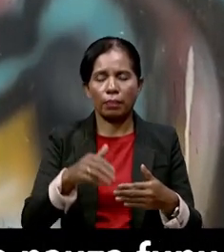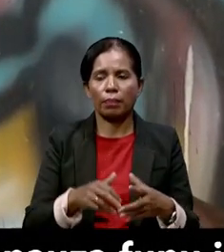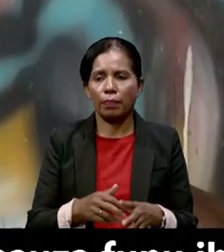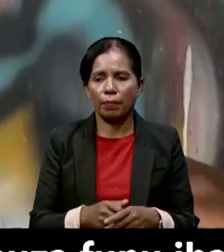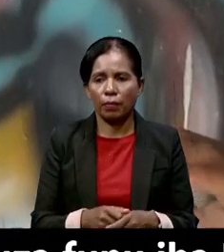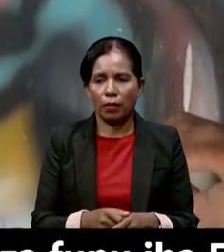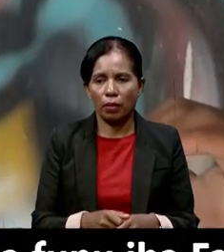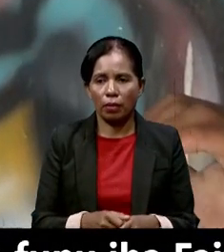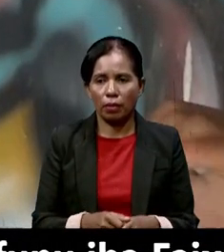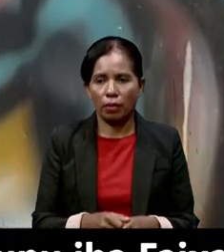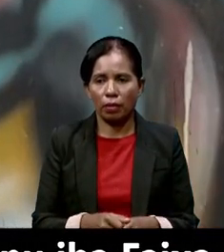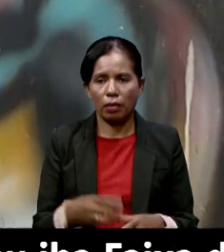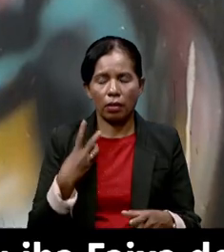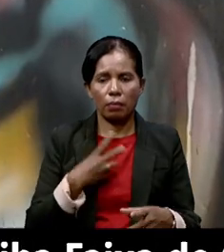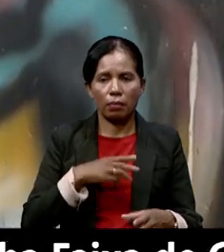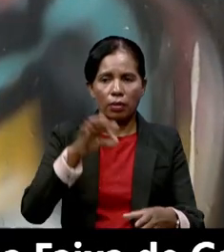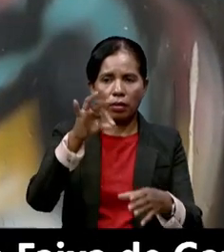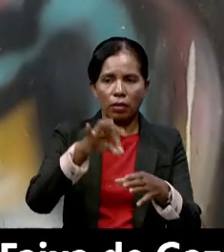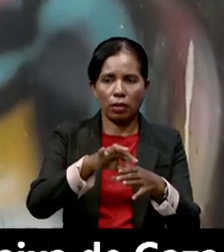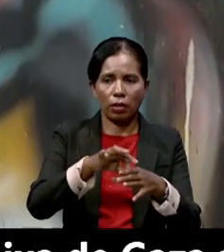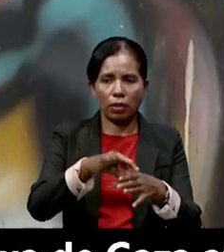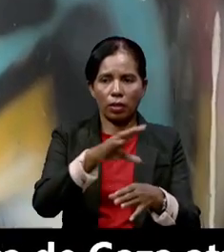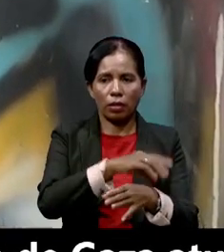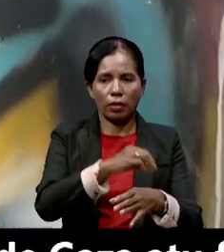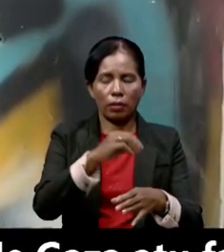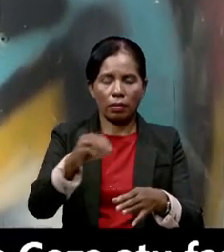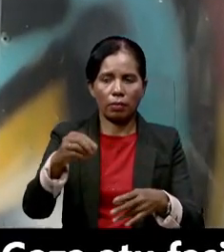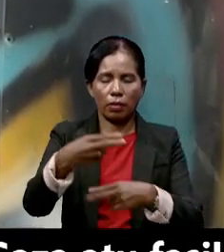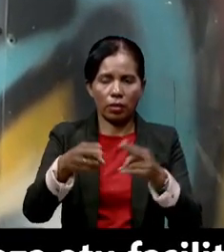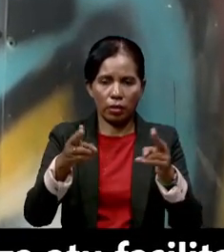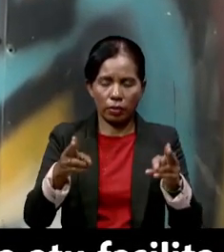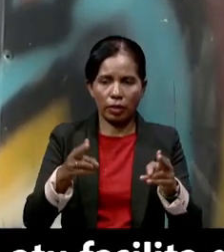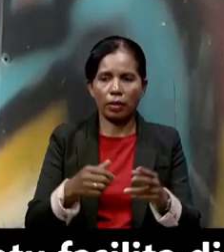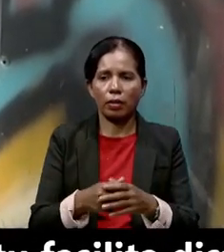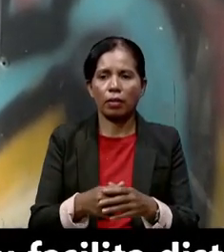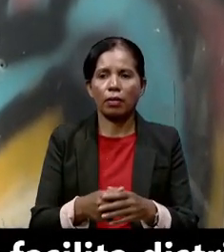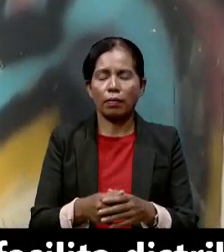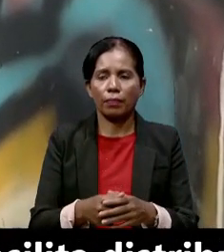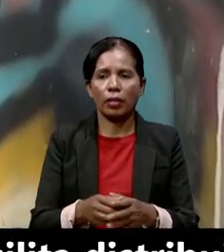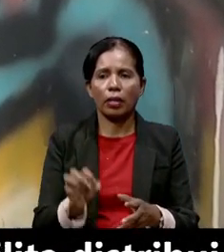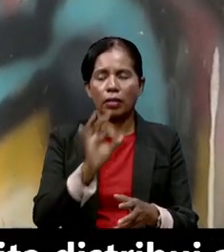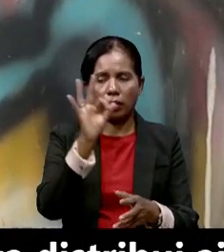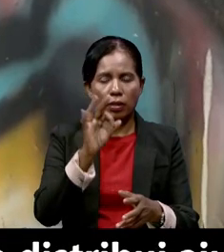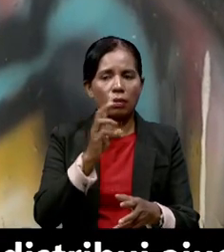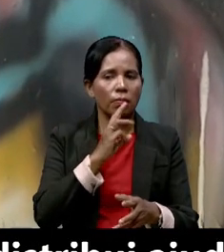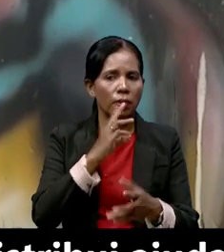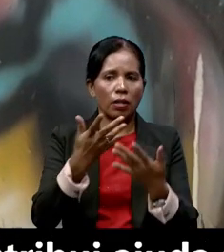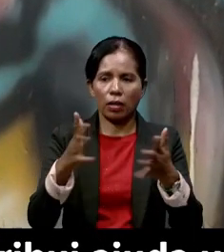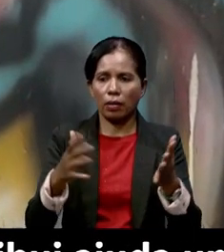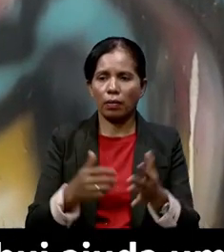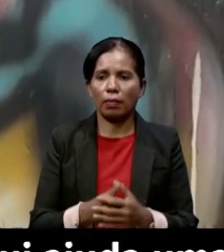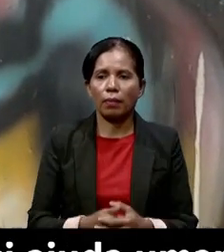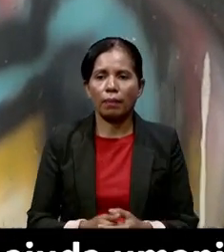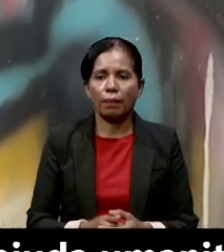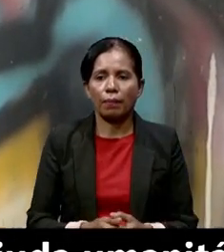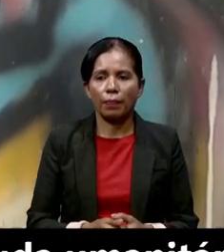Hari yang saya bahamnya profil ya kotu, no, tanki harus pati. Setelah keras, tahu kira siya sestane, be lai ya, atau